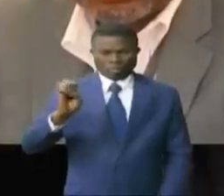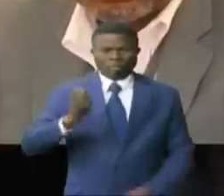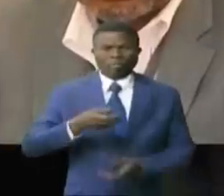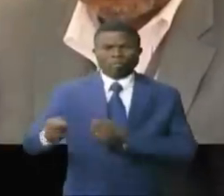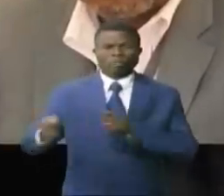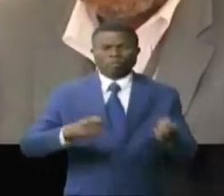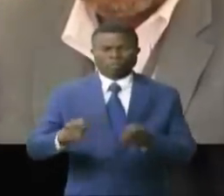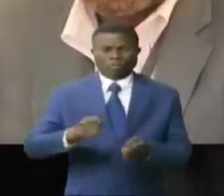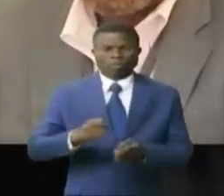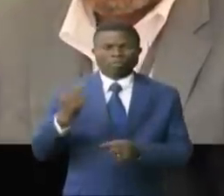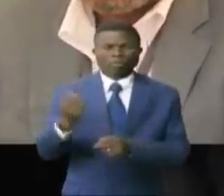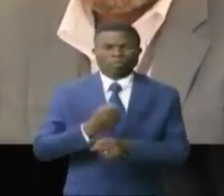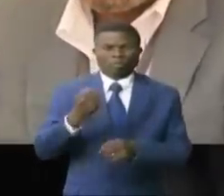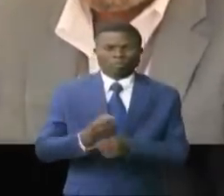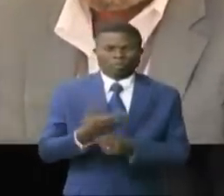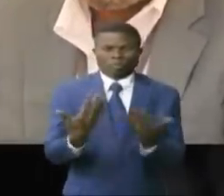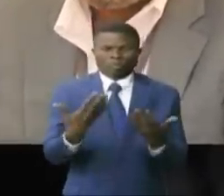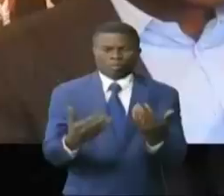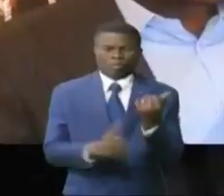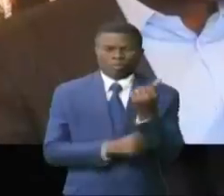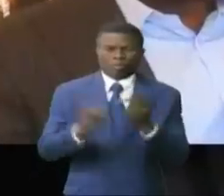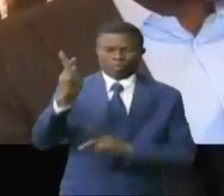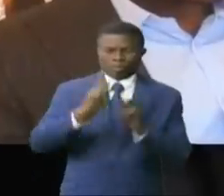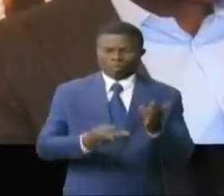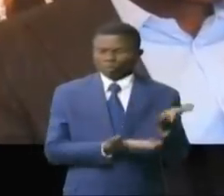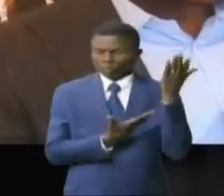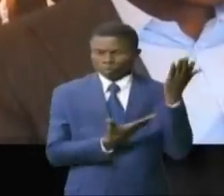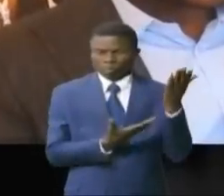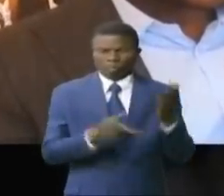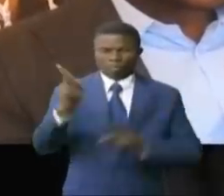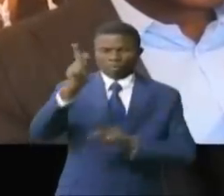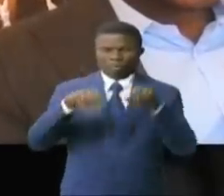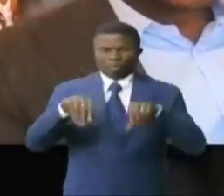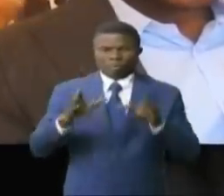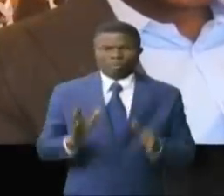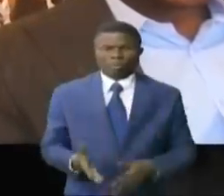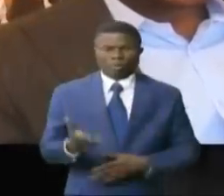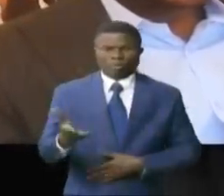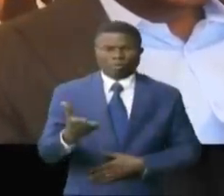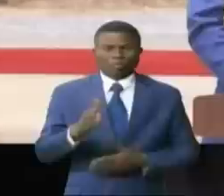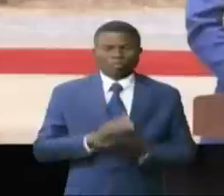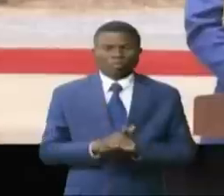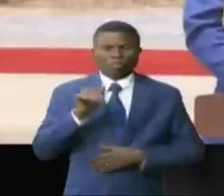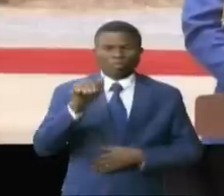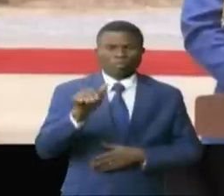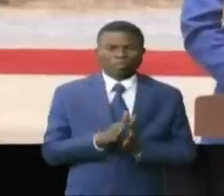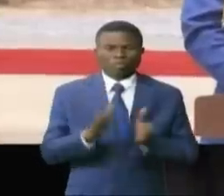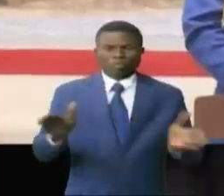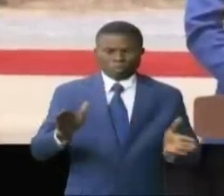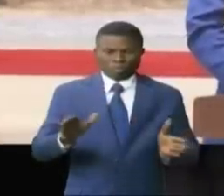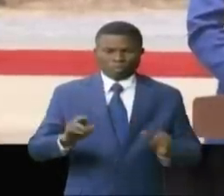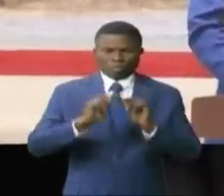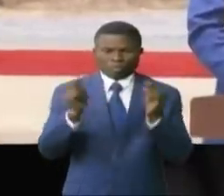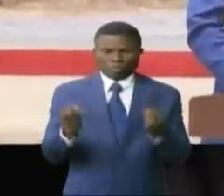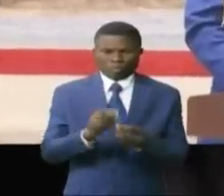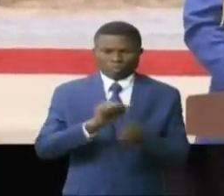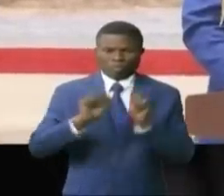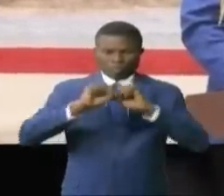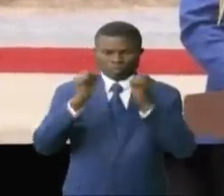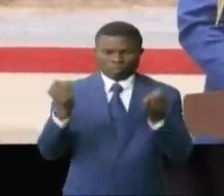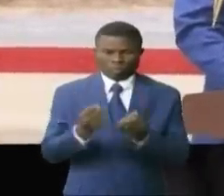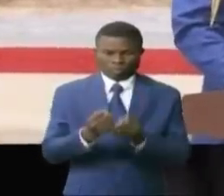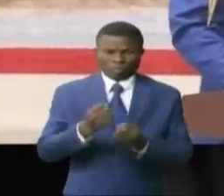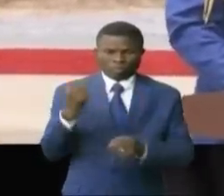s'avère une réponse à cette préoccupation vitale pour le peuple congolais. Le directeur général de l'autorité de régulation de